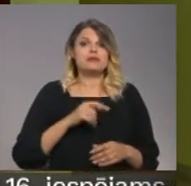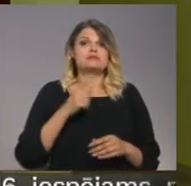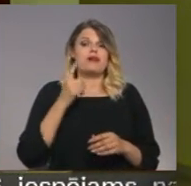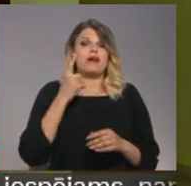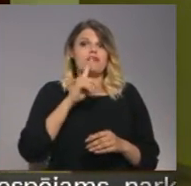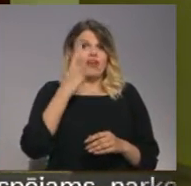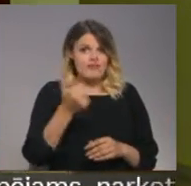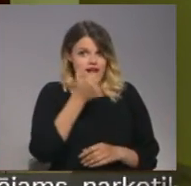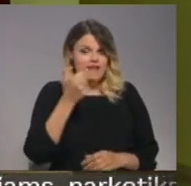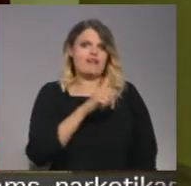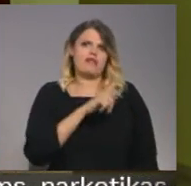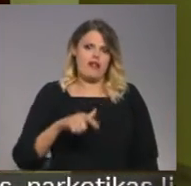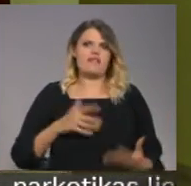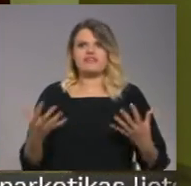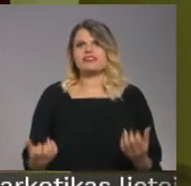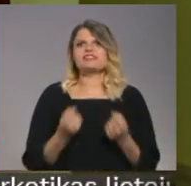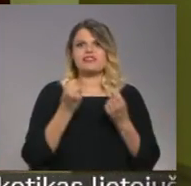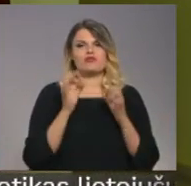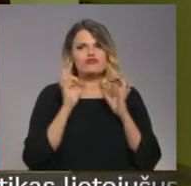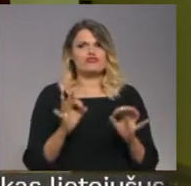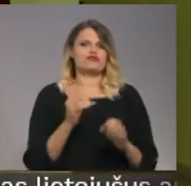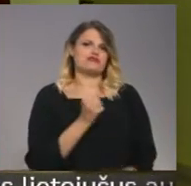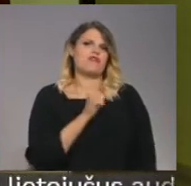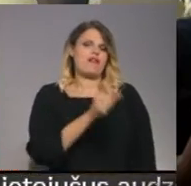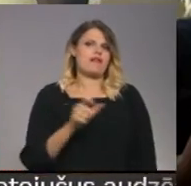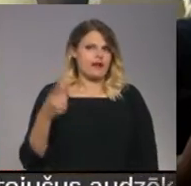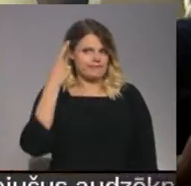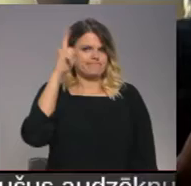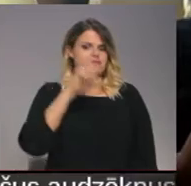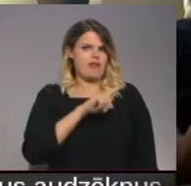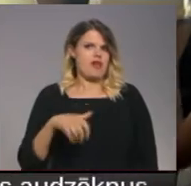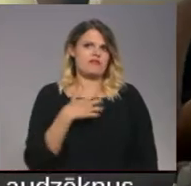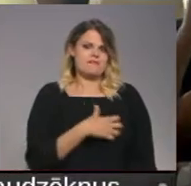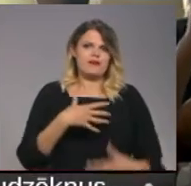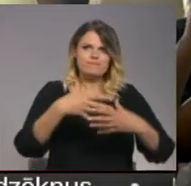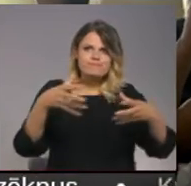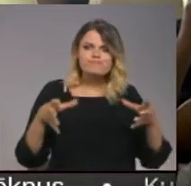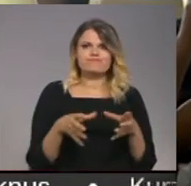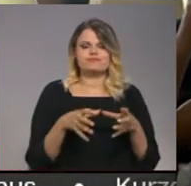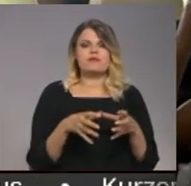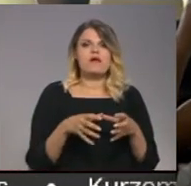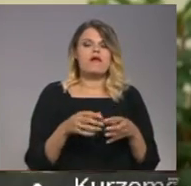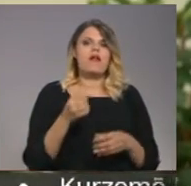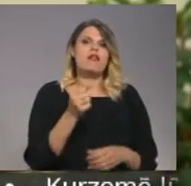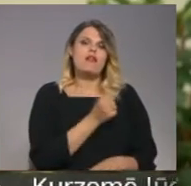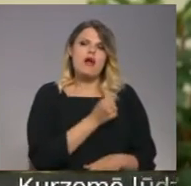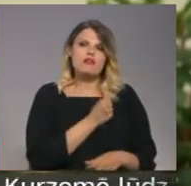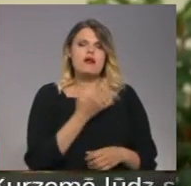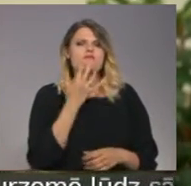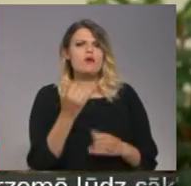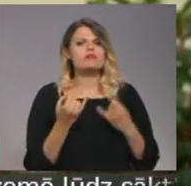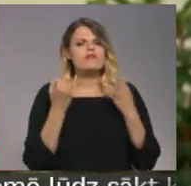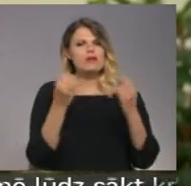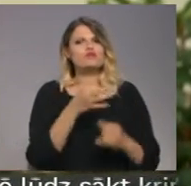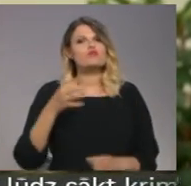Latvijas dzimšanas, tī bija latgalīši. Ar to arī turēsim to kaņķi. Latgales dienai veltītas novadmācības stundas kopā ar